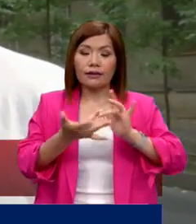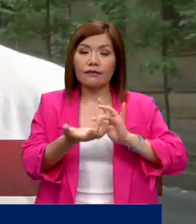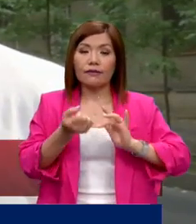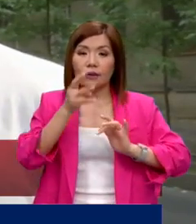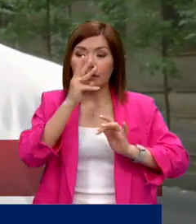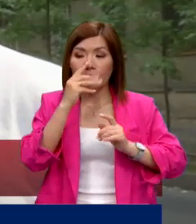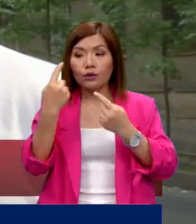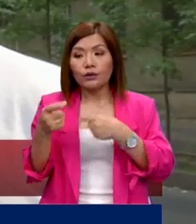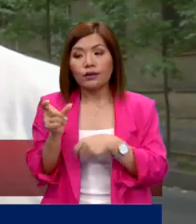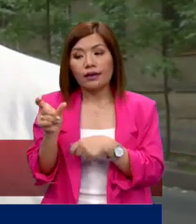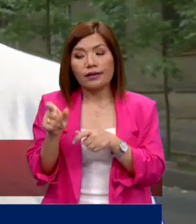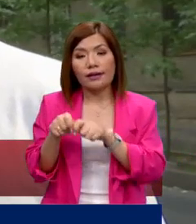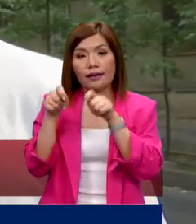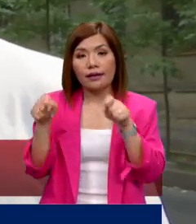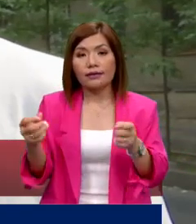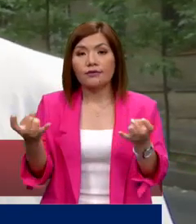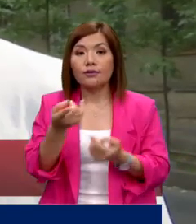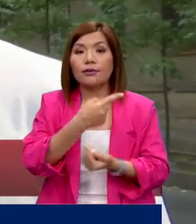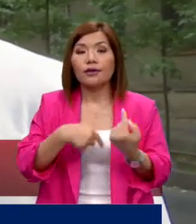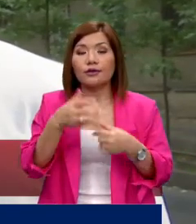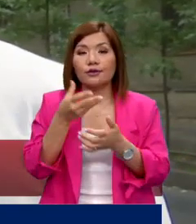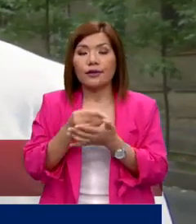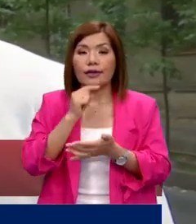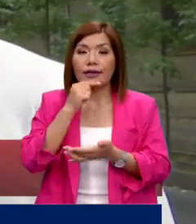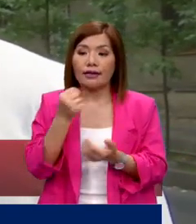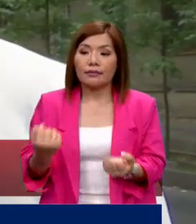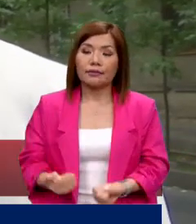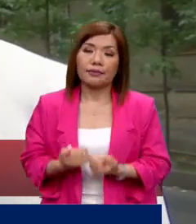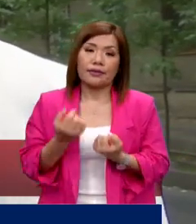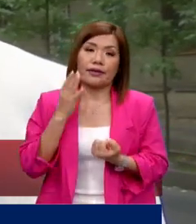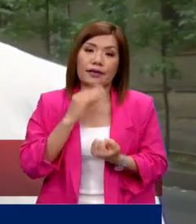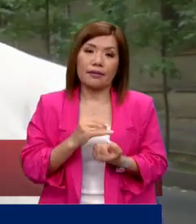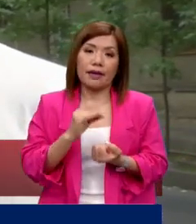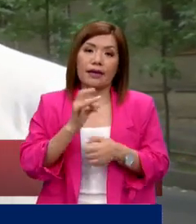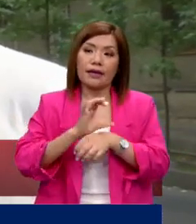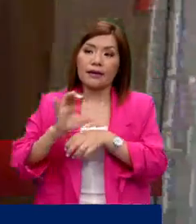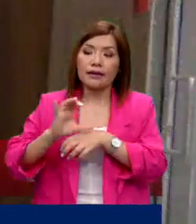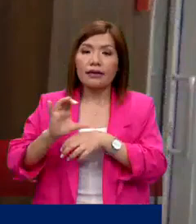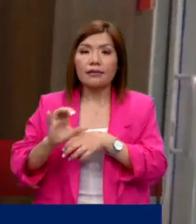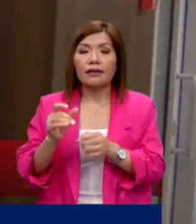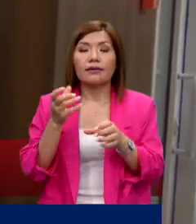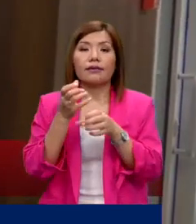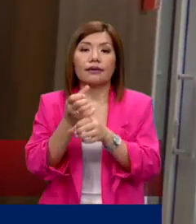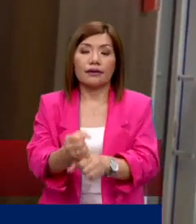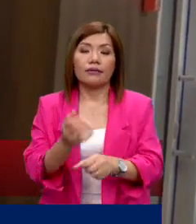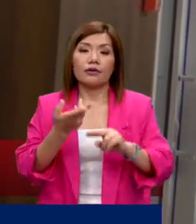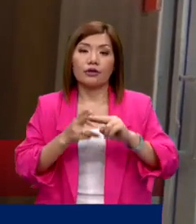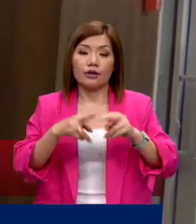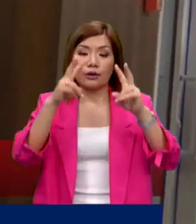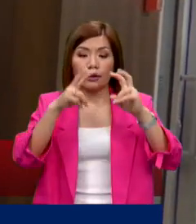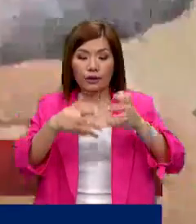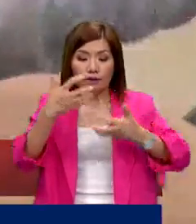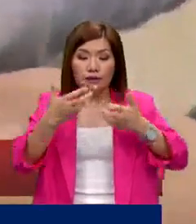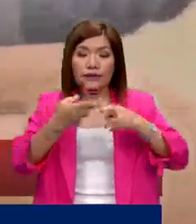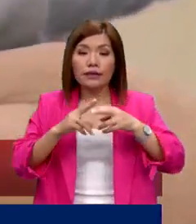Бөлек карточка ретінде ашу керек. Осылайша біз өз экономикамызды қолдай аламыз. Импортты азайтамыз. Зерттеулерге сүйенсе, қолма-қол